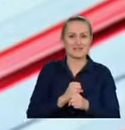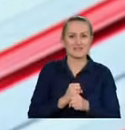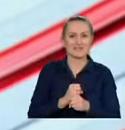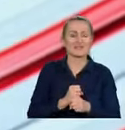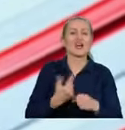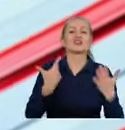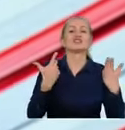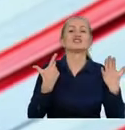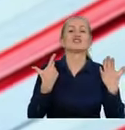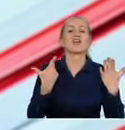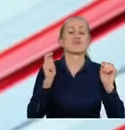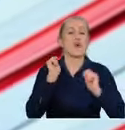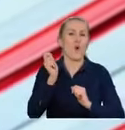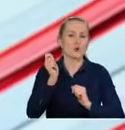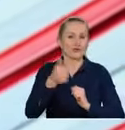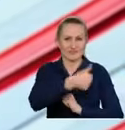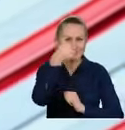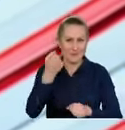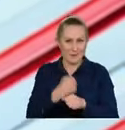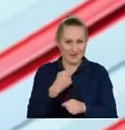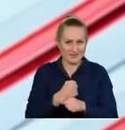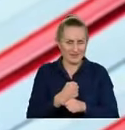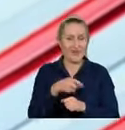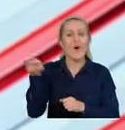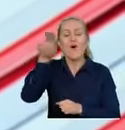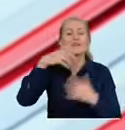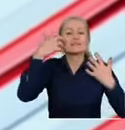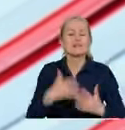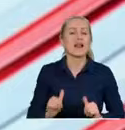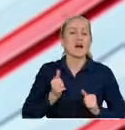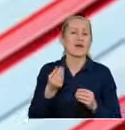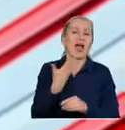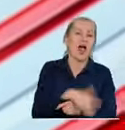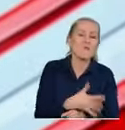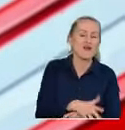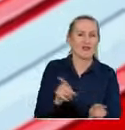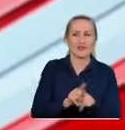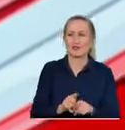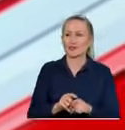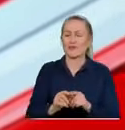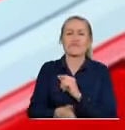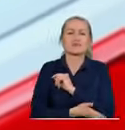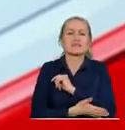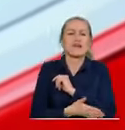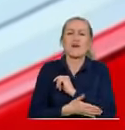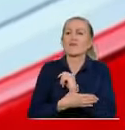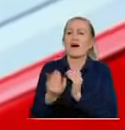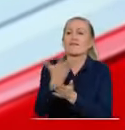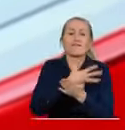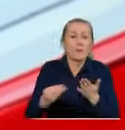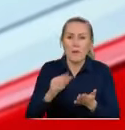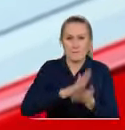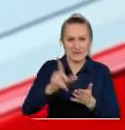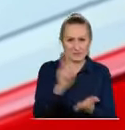7 godzin dziennie. Chcieli tego, żeby emerytury i minimalna płaca była wolna od podatku.